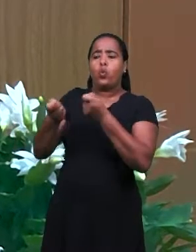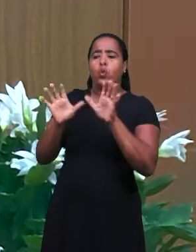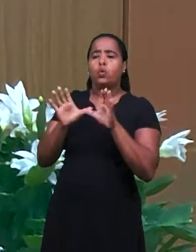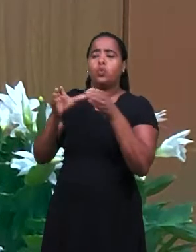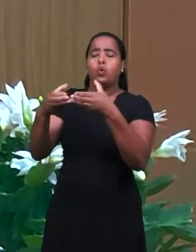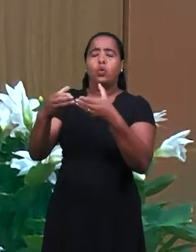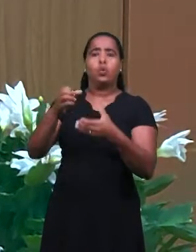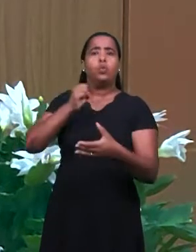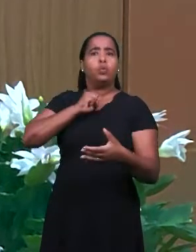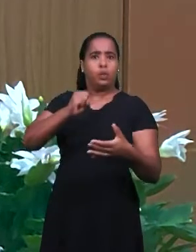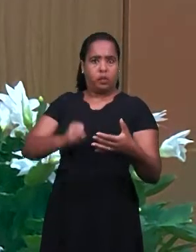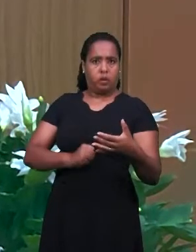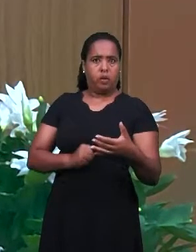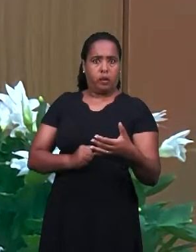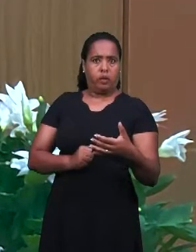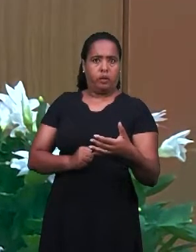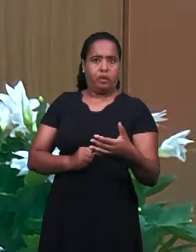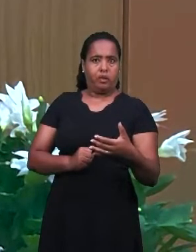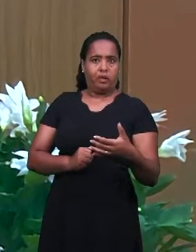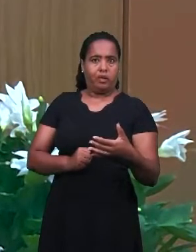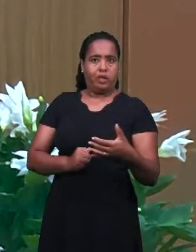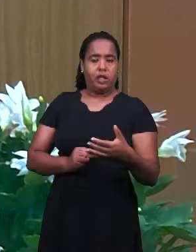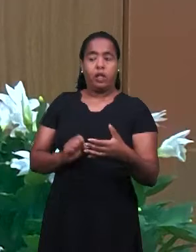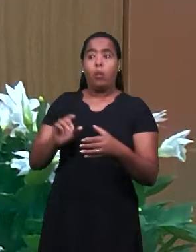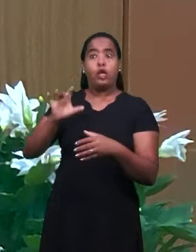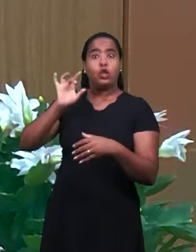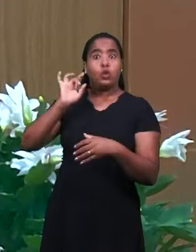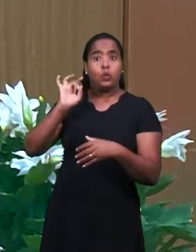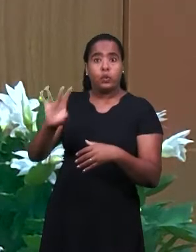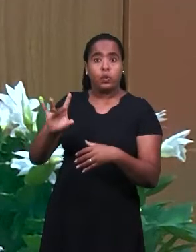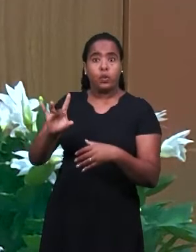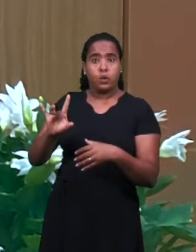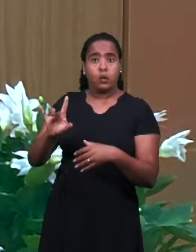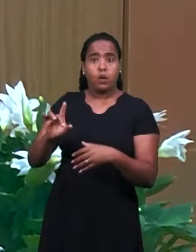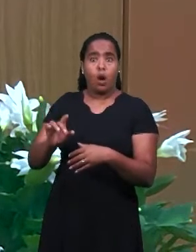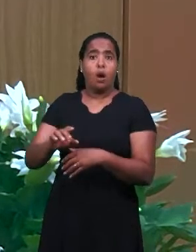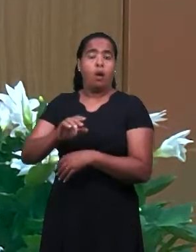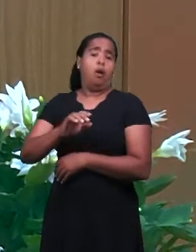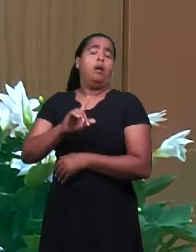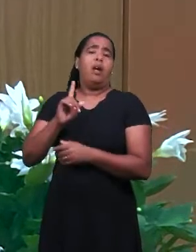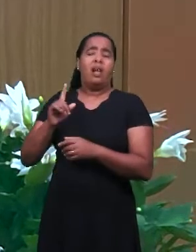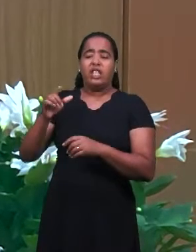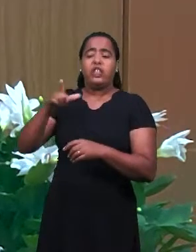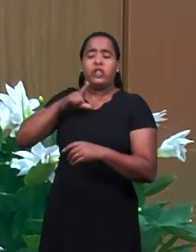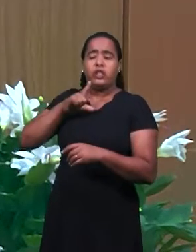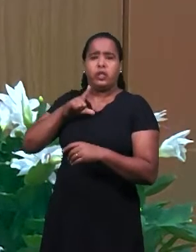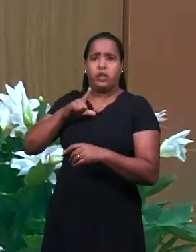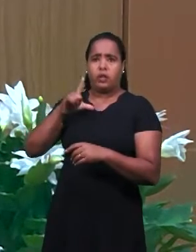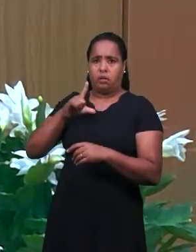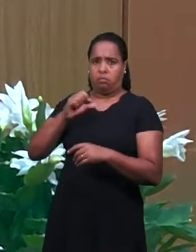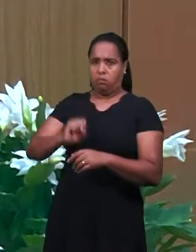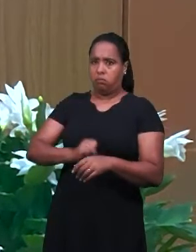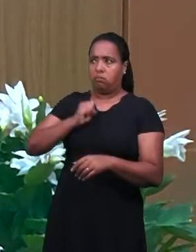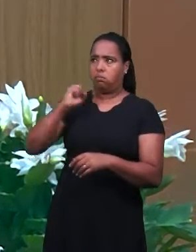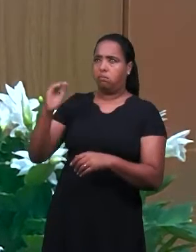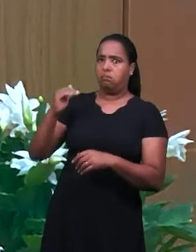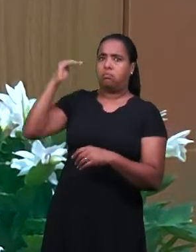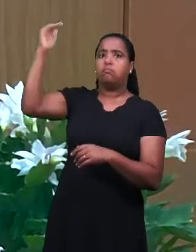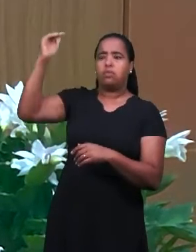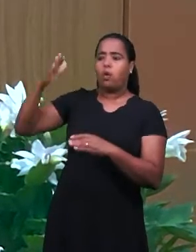был старшим среди священников, и только он мог входить раз в год во святилище, во святое